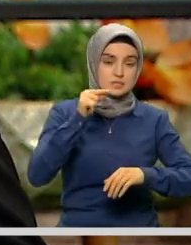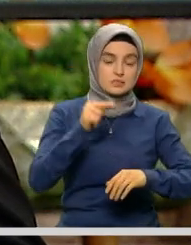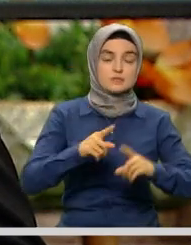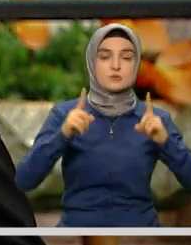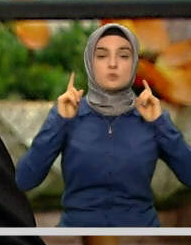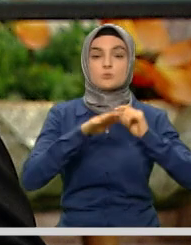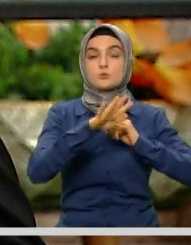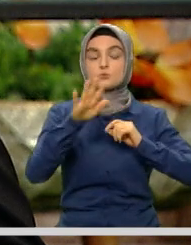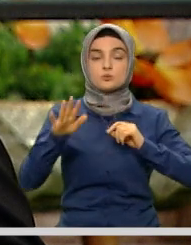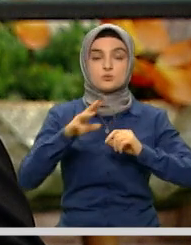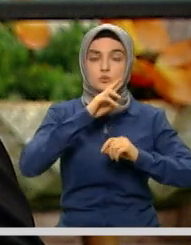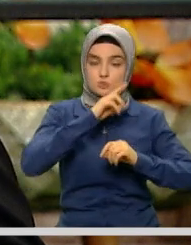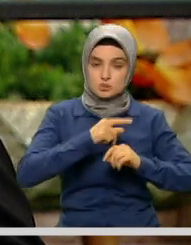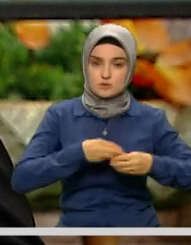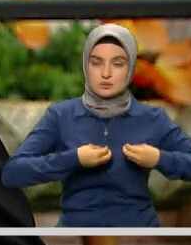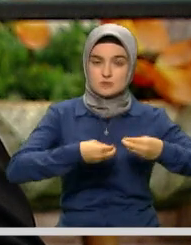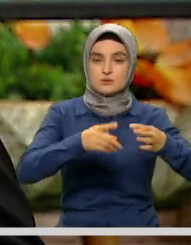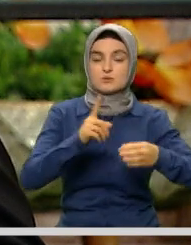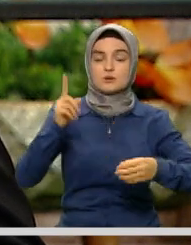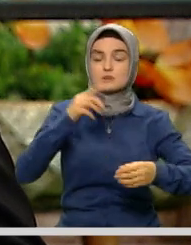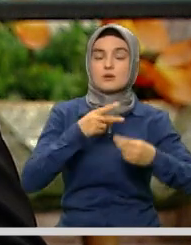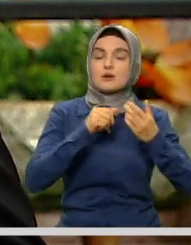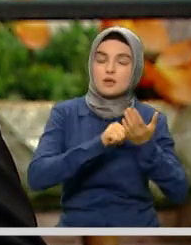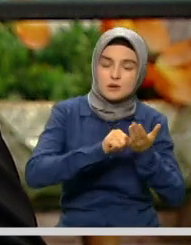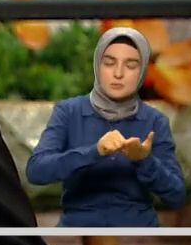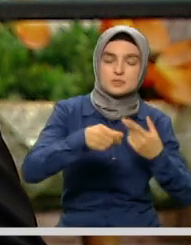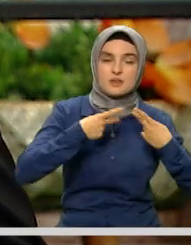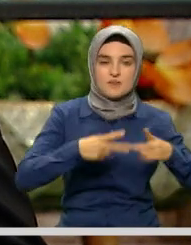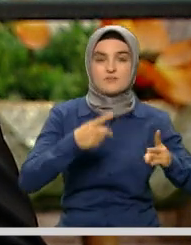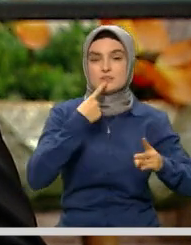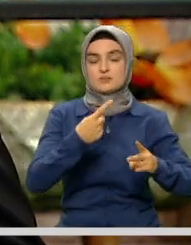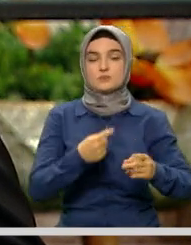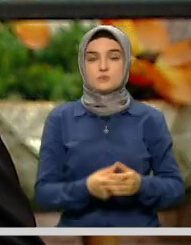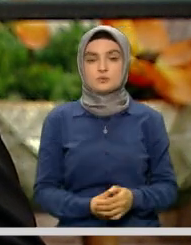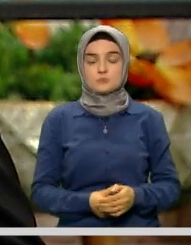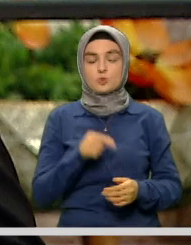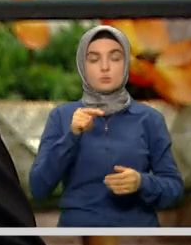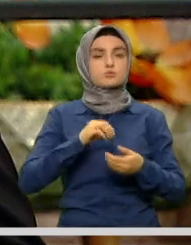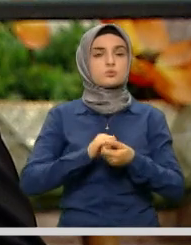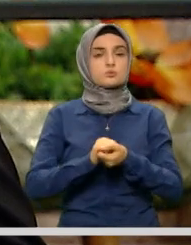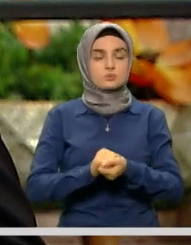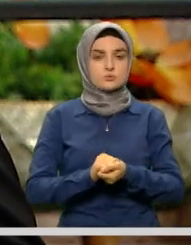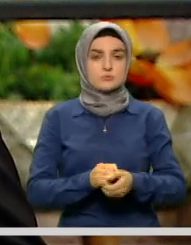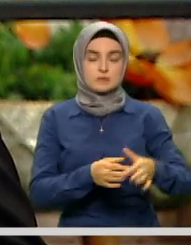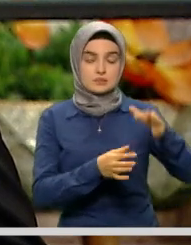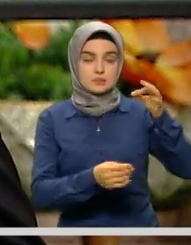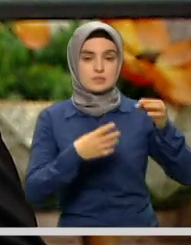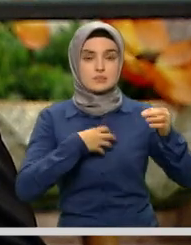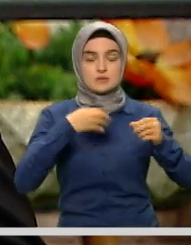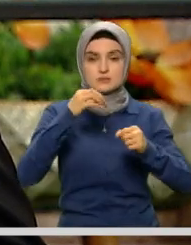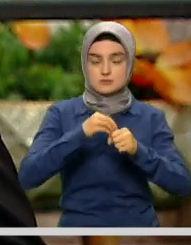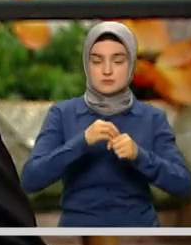bütün günahkarlara dağıtılsa Allah hepsini affedecekti. Şimdi burada o samimiyet, yani o kişinin kendi içindeki